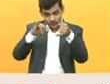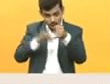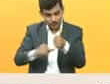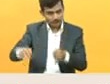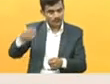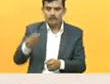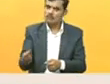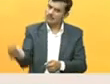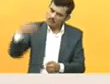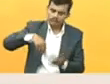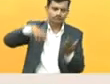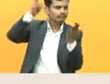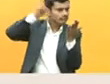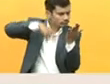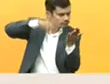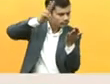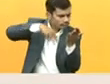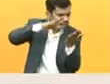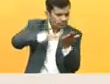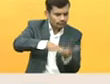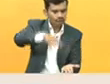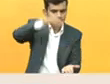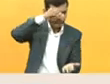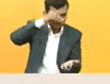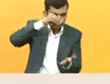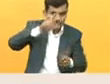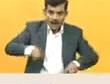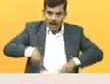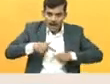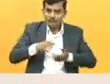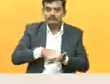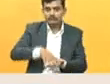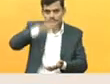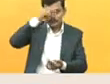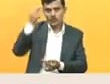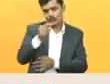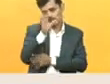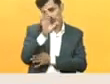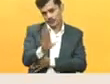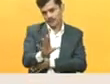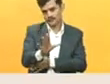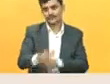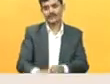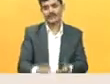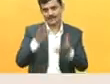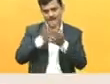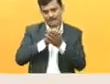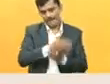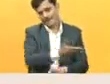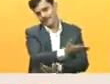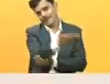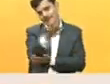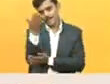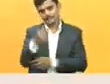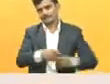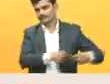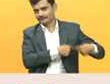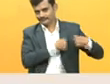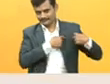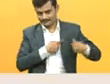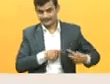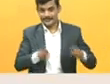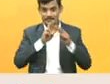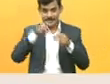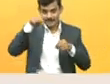अधिक पढ़ें और उनके जीवन से निरंतर प्रेरणा ले। साथियों, मन की बात का ये